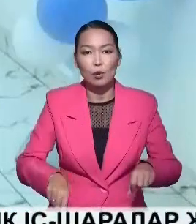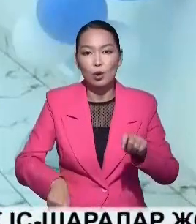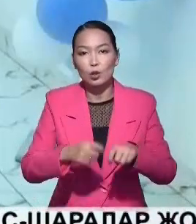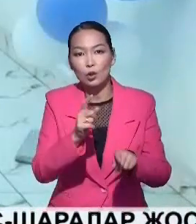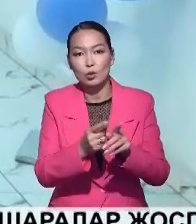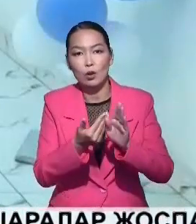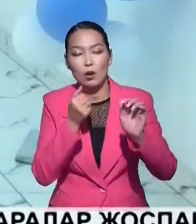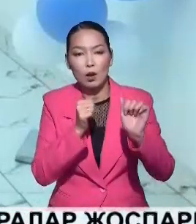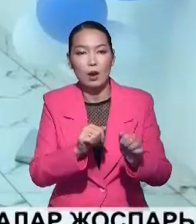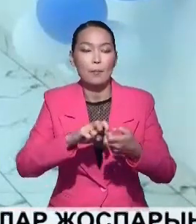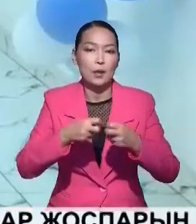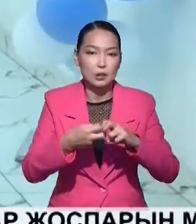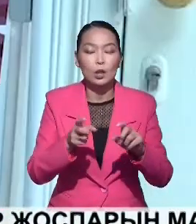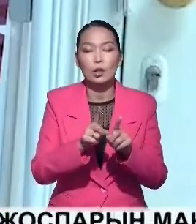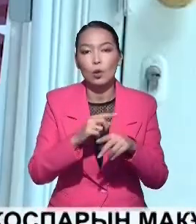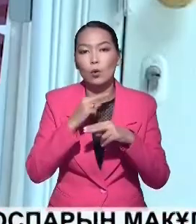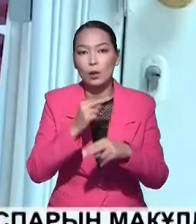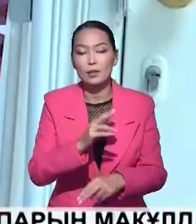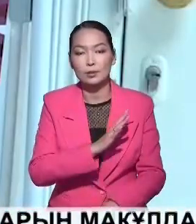бұзушылықтың алдын алу мәселесі де қозғалды.